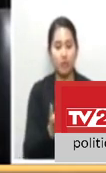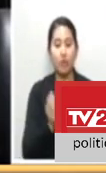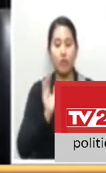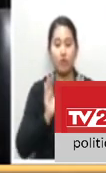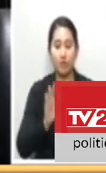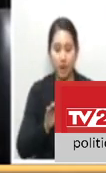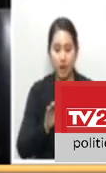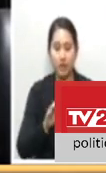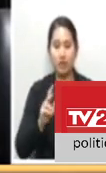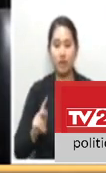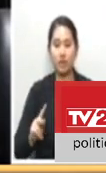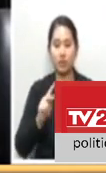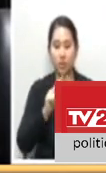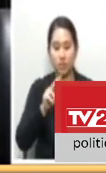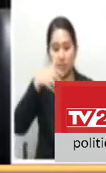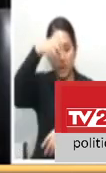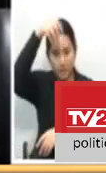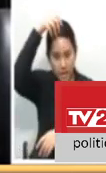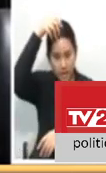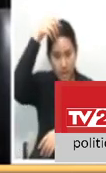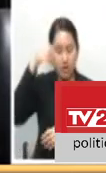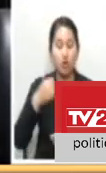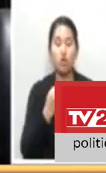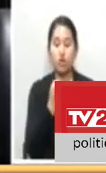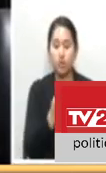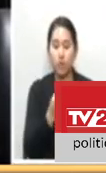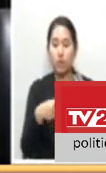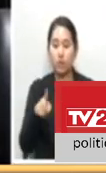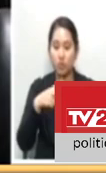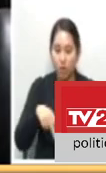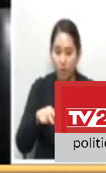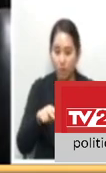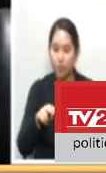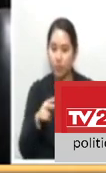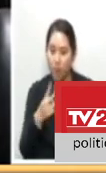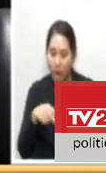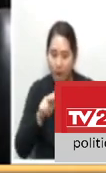ตรีว่าการกระทรวงมหาดไทยให้กำกับดูแลและตรวจสอบ